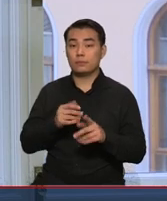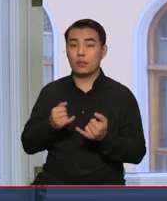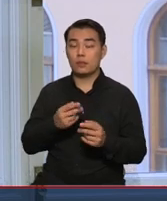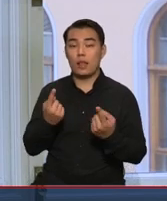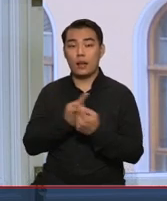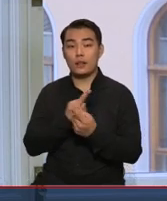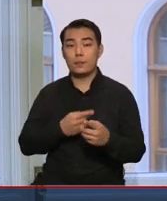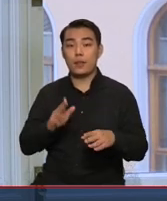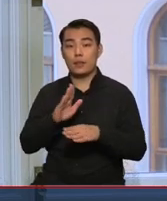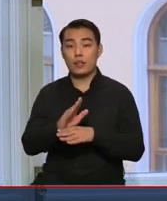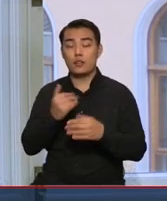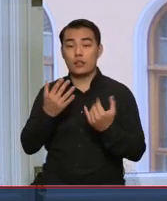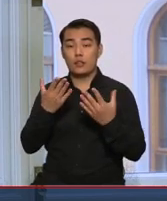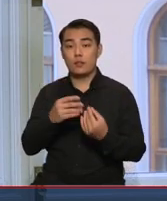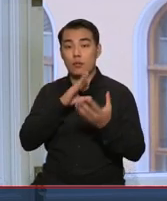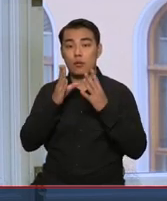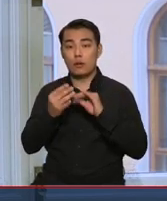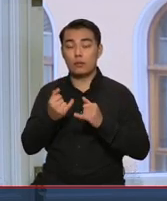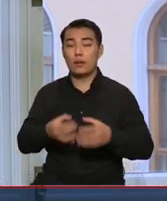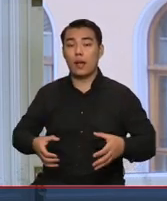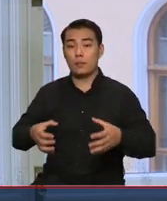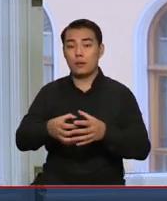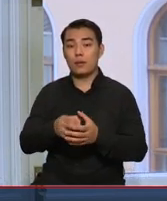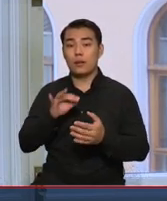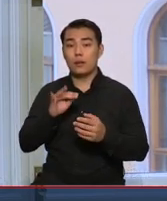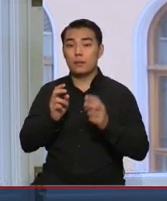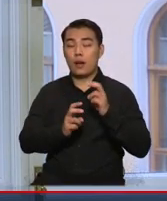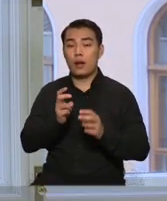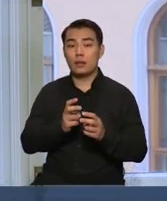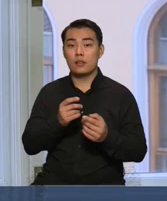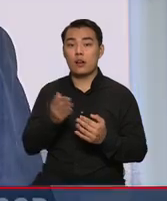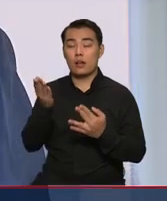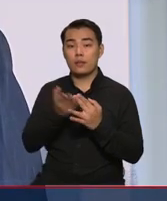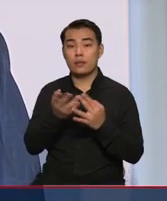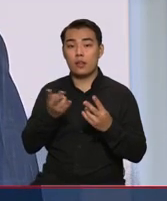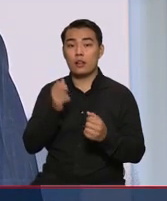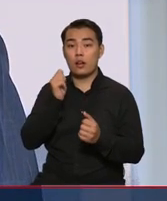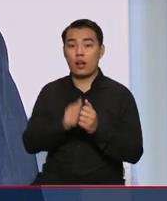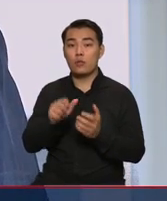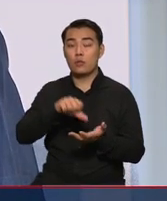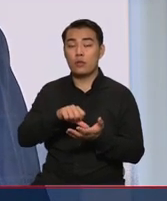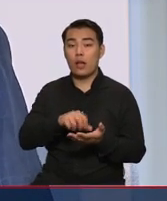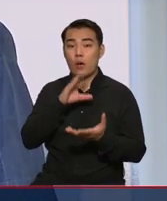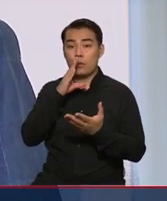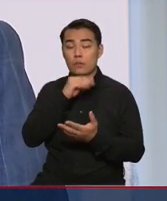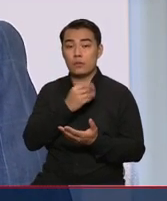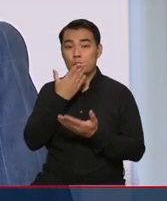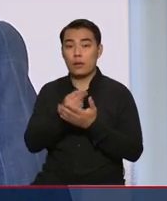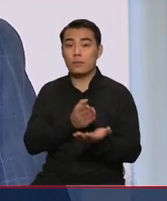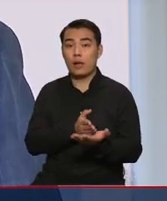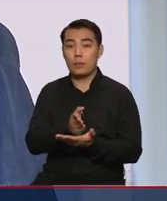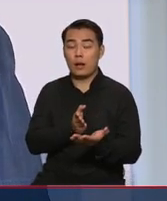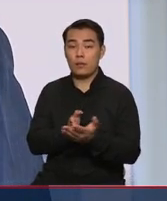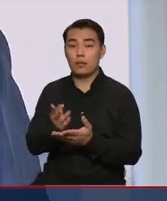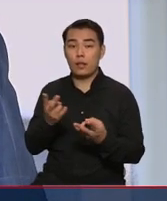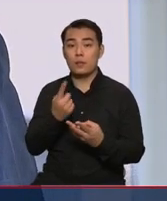стратегиялық міндет мынадай болуы тиіс. Кооперация жүйесімен өндірісті бөліп алған дұрыс. Әр ел, әр қатысушы белгілі бір бағытта маманданғаны маңызды.